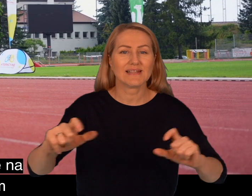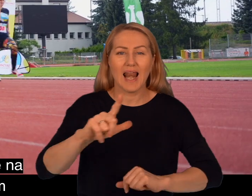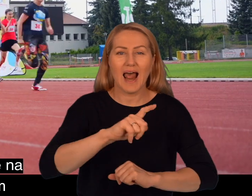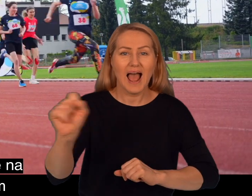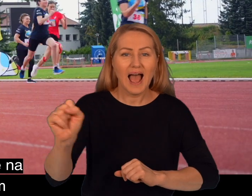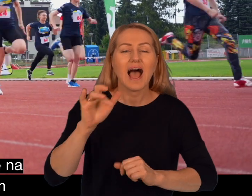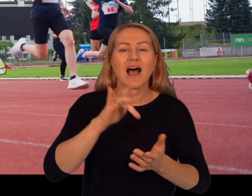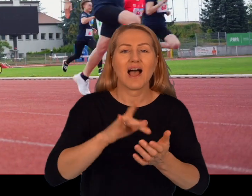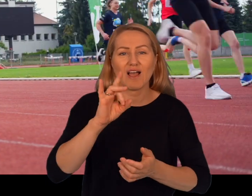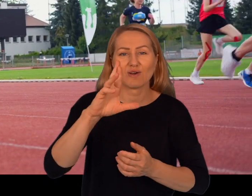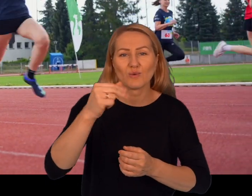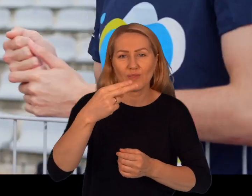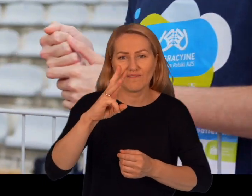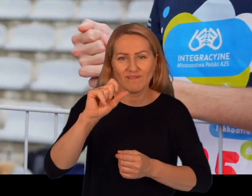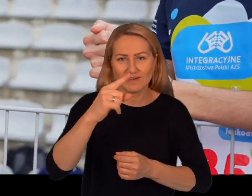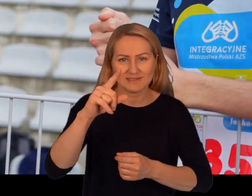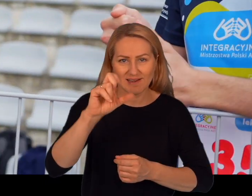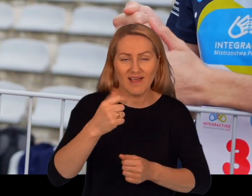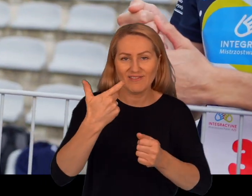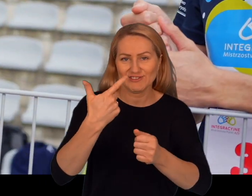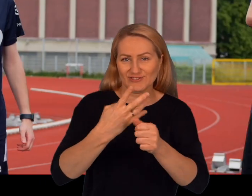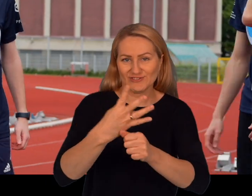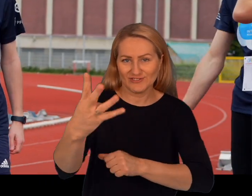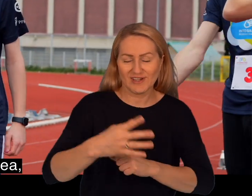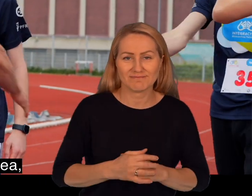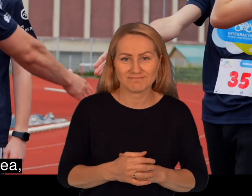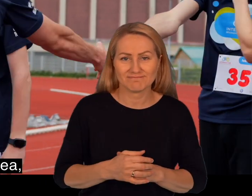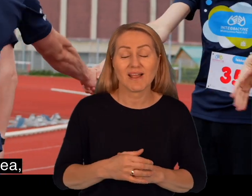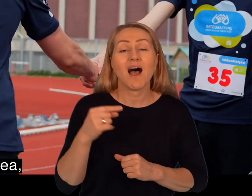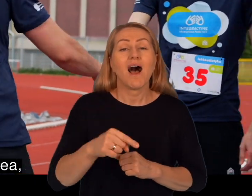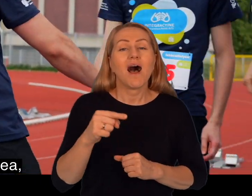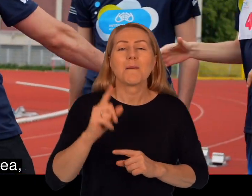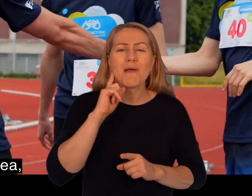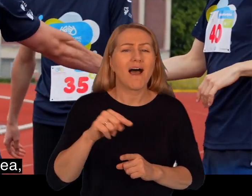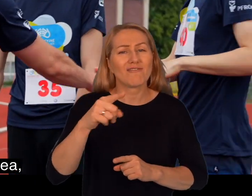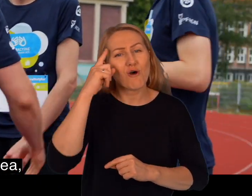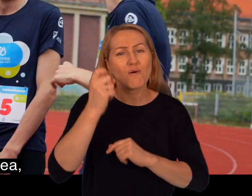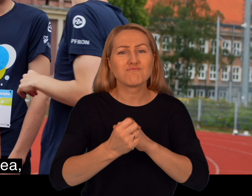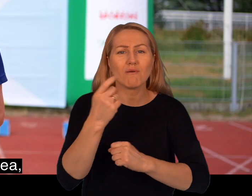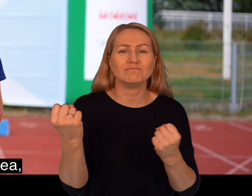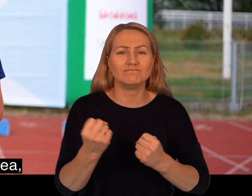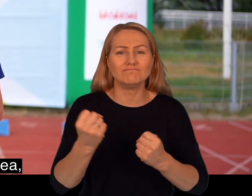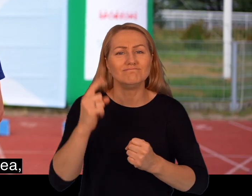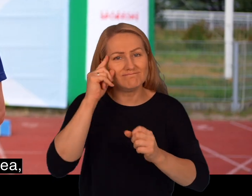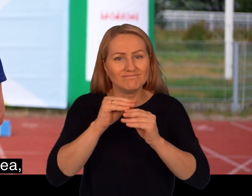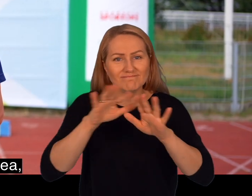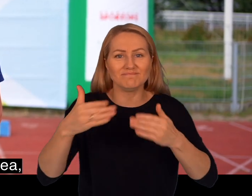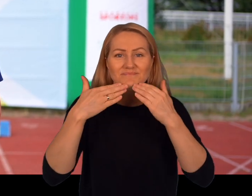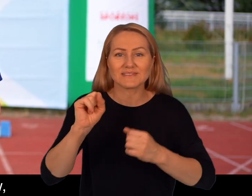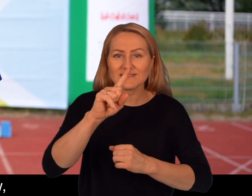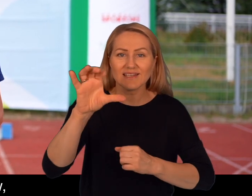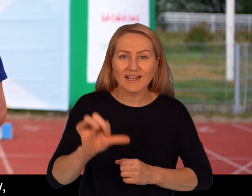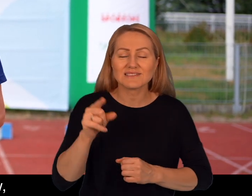stadionie lekkoatletycznym na Grunwaldzkiej 244. To naprawdę bardzo fajna idea, którą propaguje